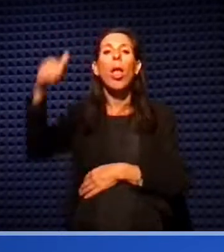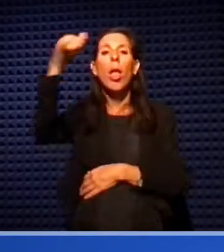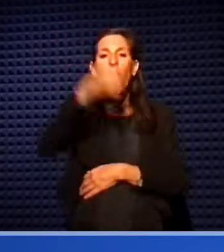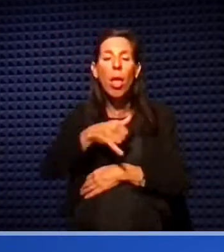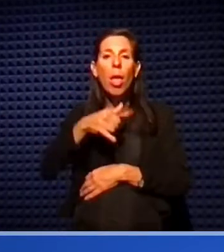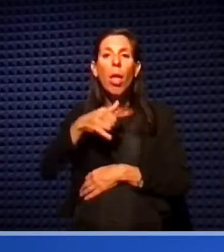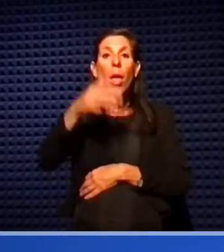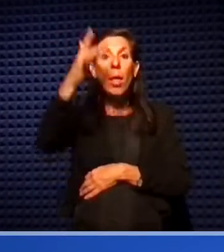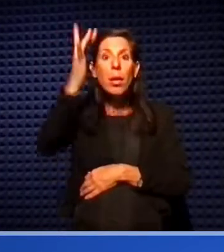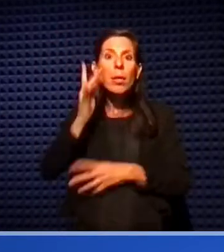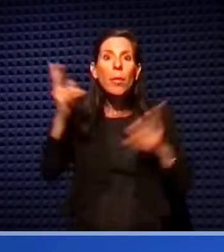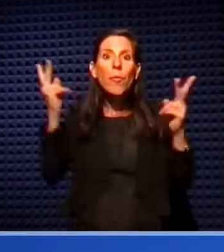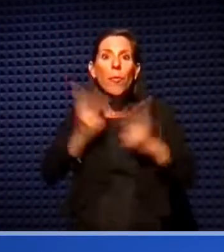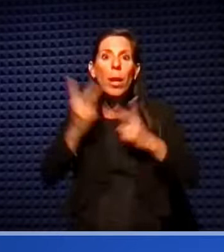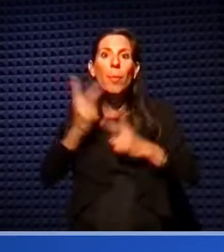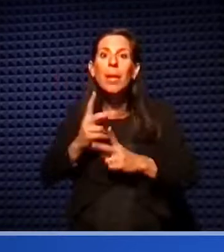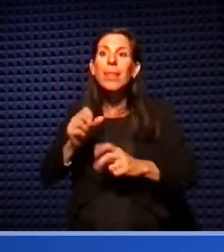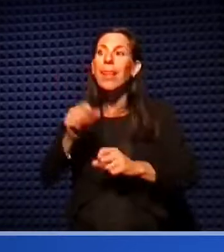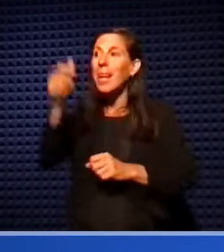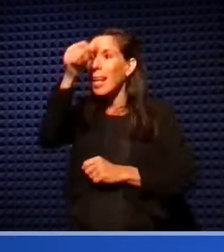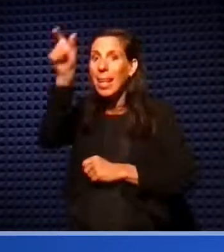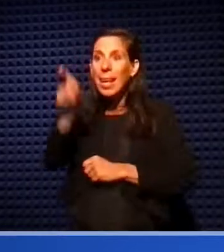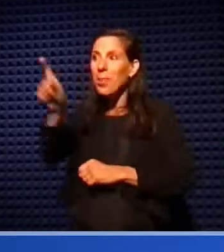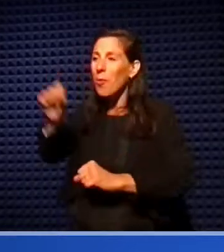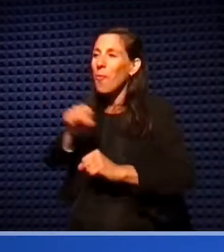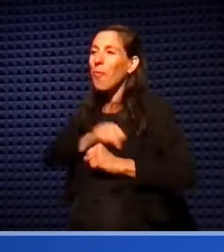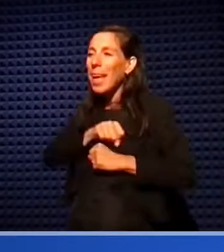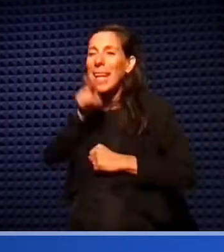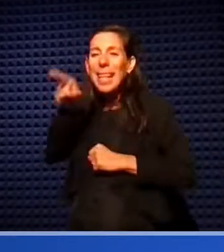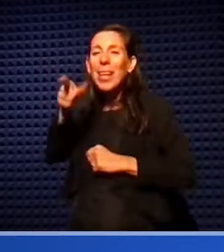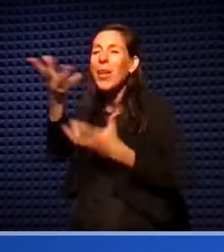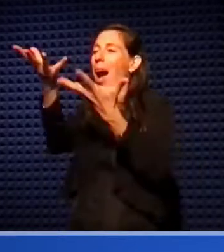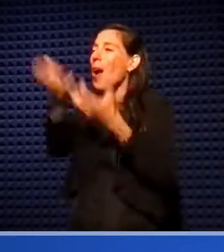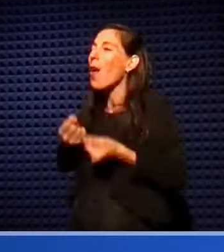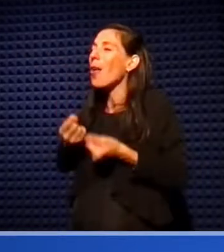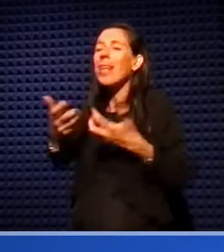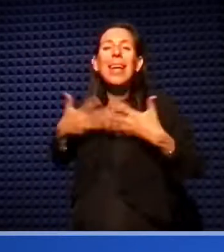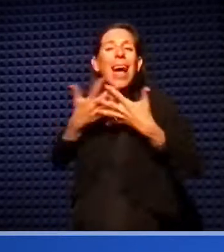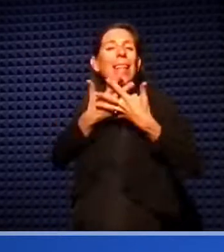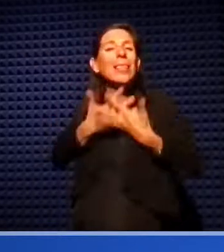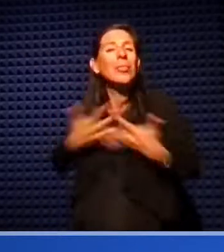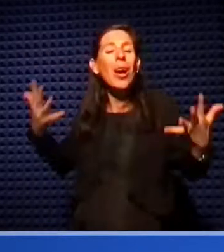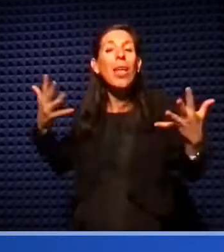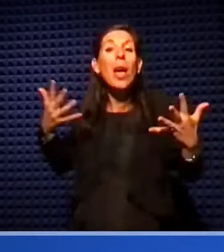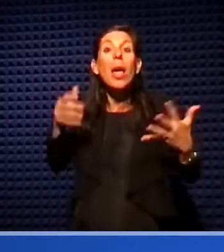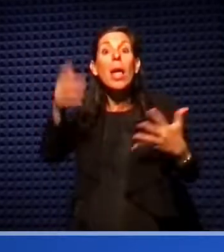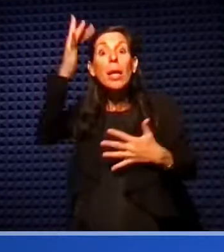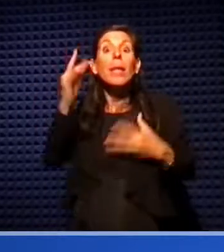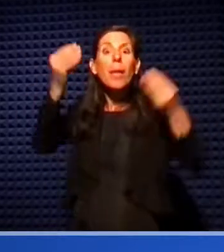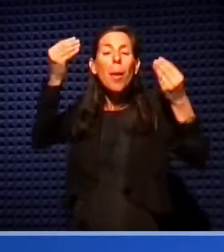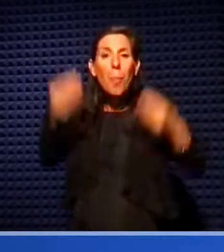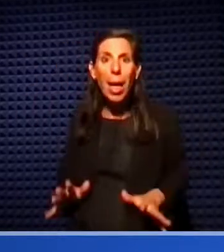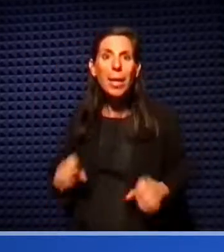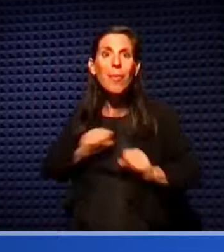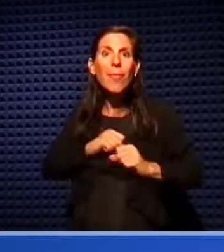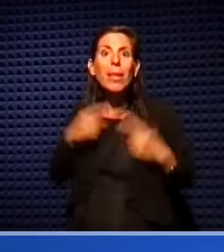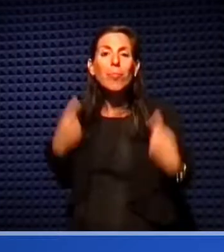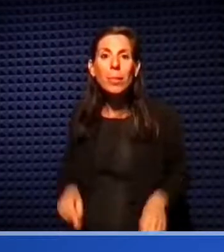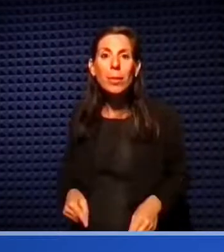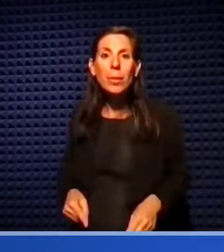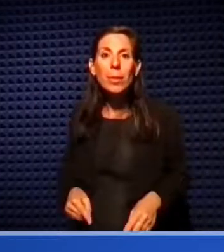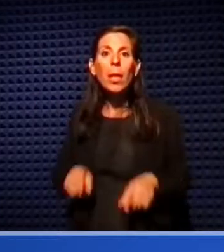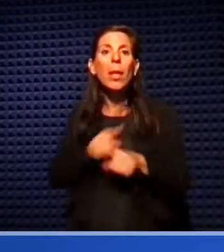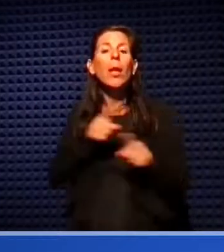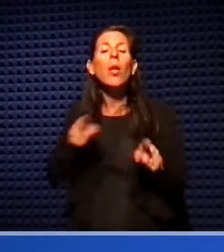ክሳብ እታ ሰንከልከል ዝብሉ ላህውመት ሓርነት ዘልብሶም እምነትን ተሓጓስን ብምረት የዘኻኽሮም ሃዋርያ ጳውሎስ ከስ ንሰብ ገላትያ